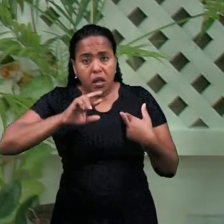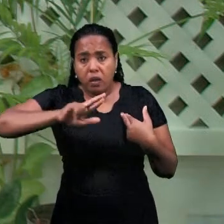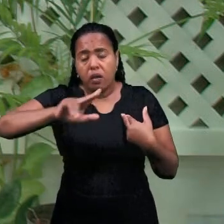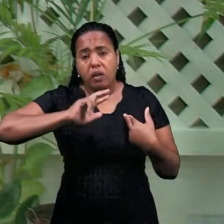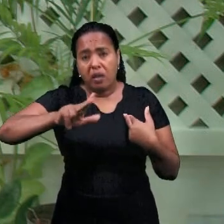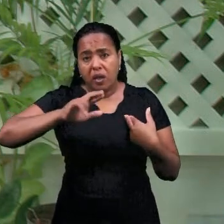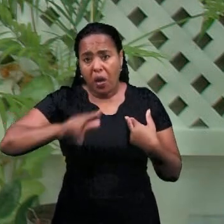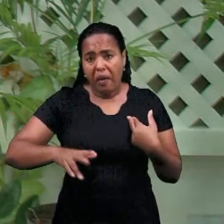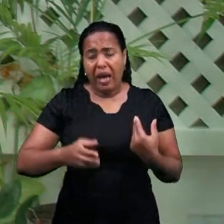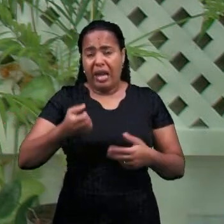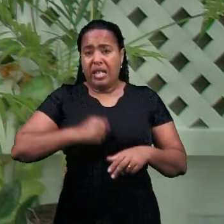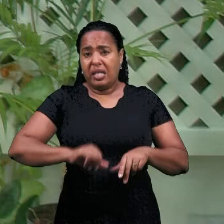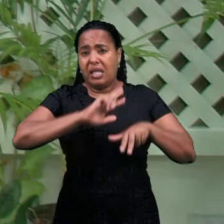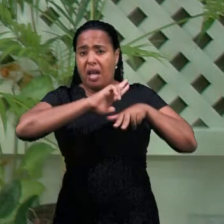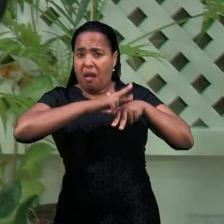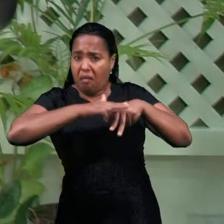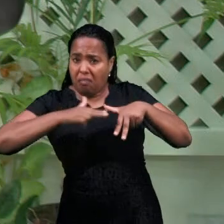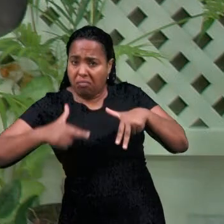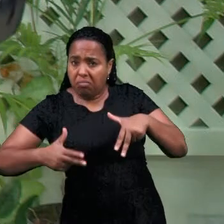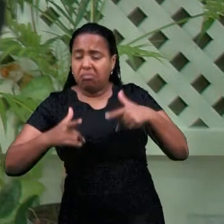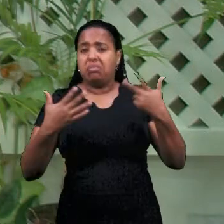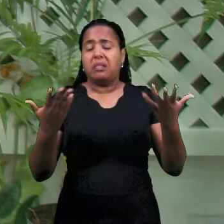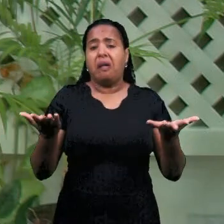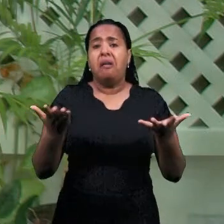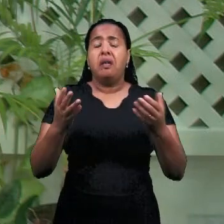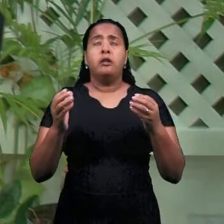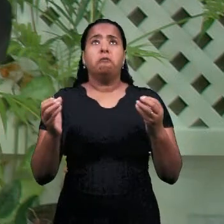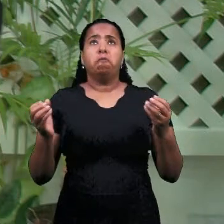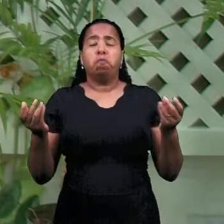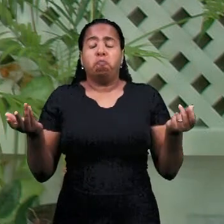Si la, euh,